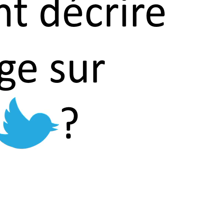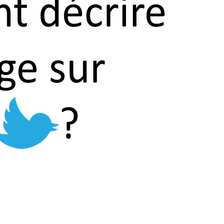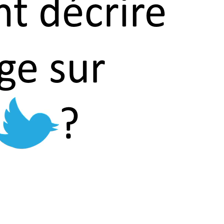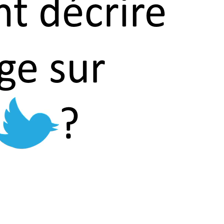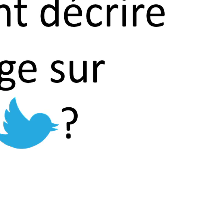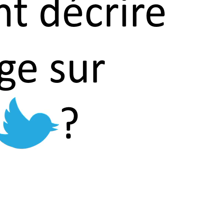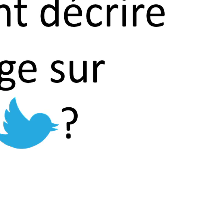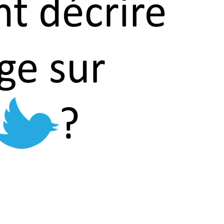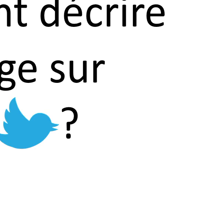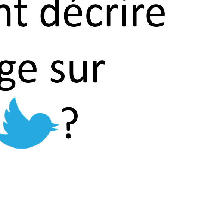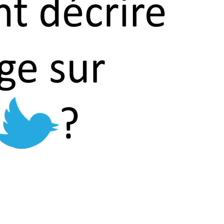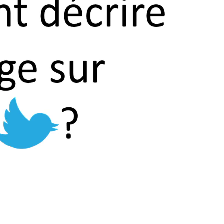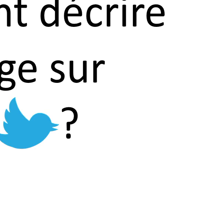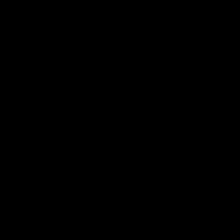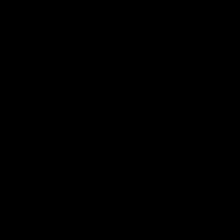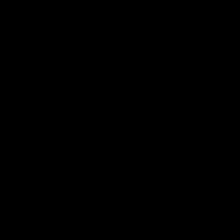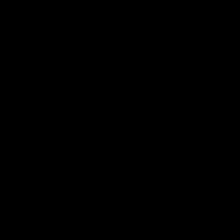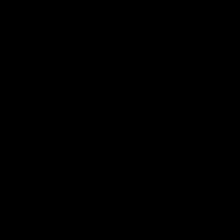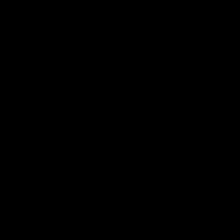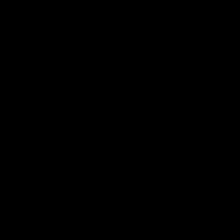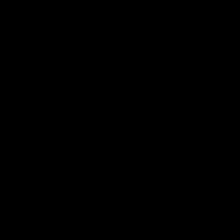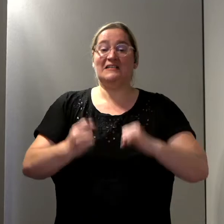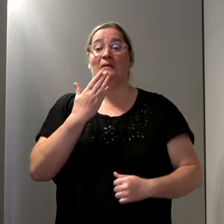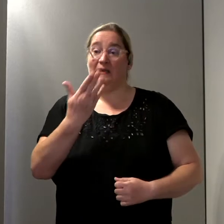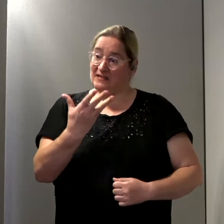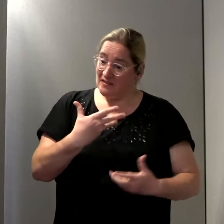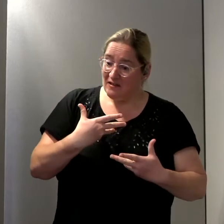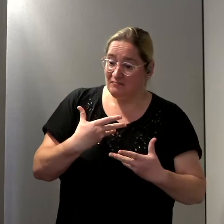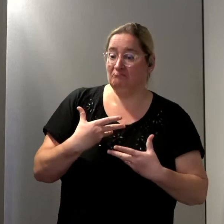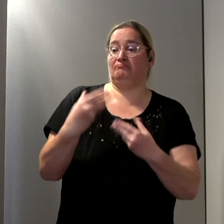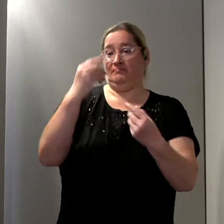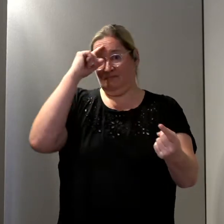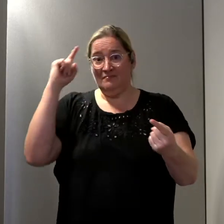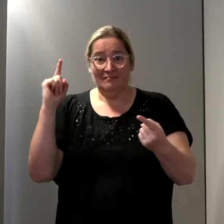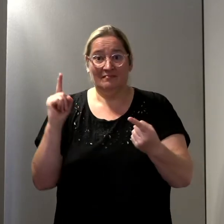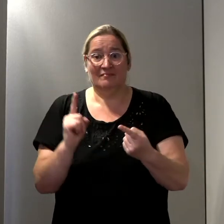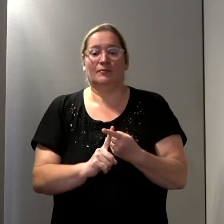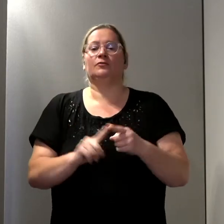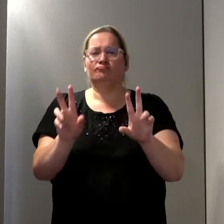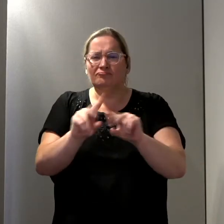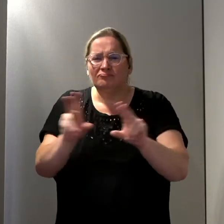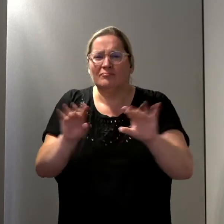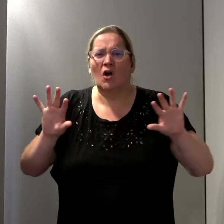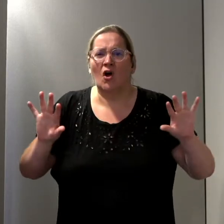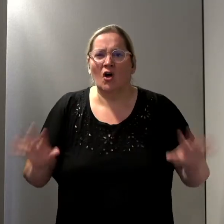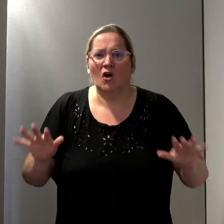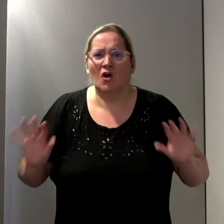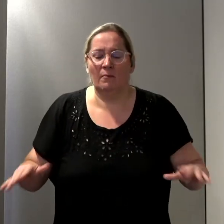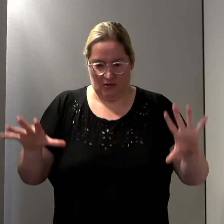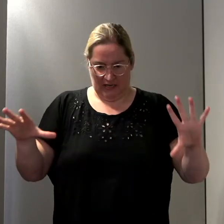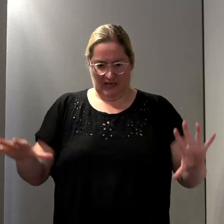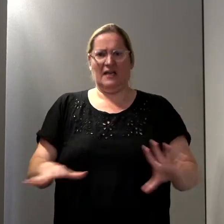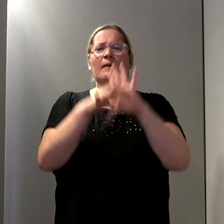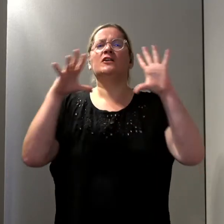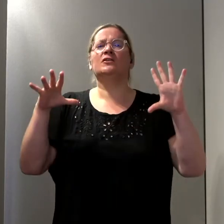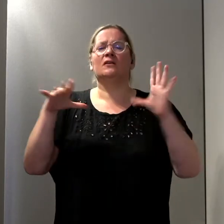Bonjour et merci beaucoup aux organisateurs pour cette invitation à animer ce tutoriel qui s'intitule « Comment décrire une image